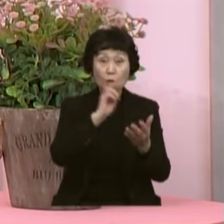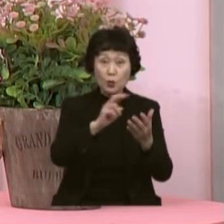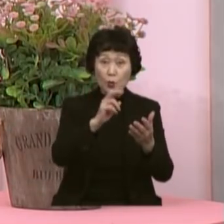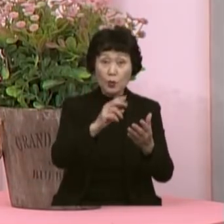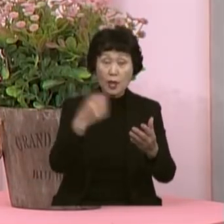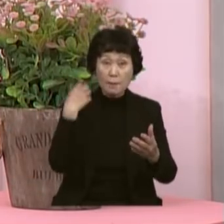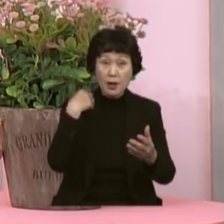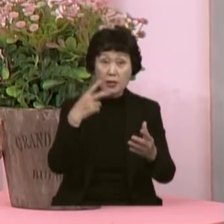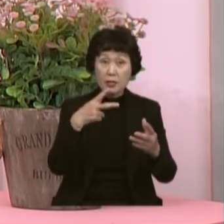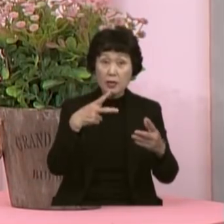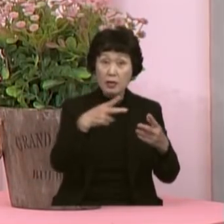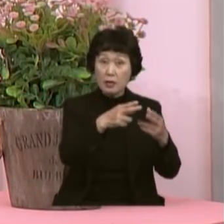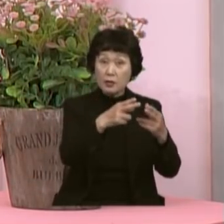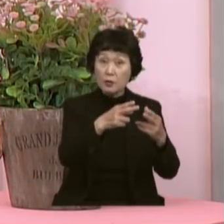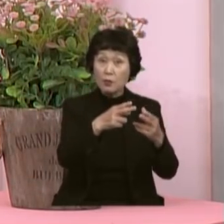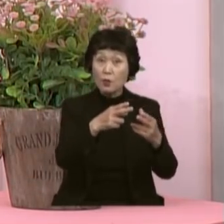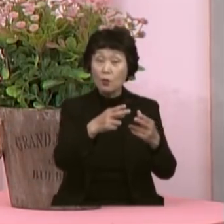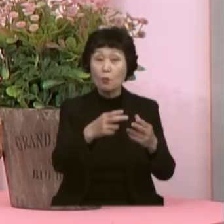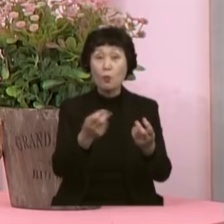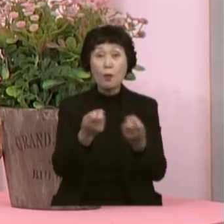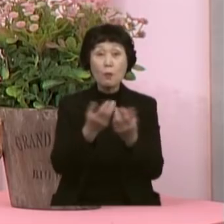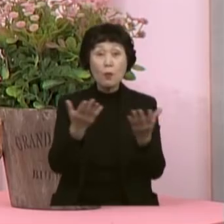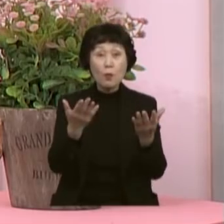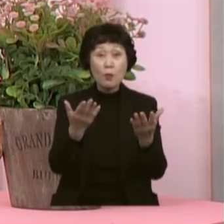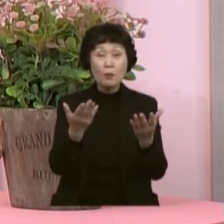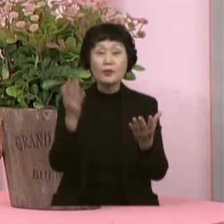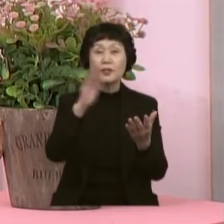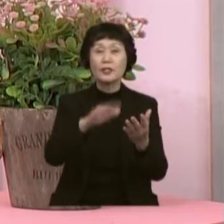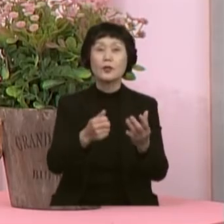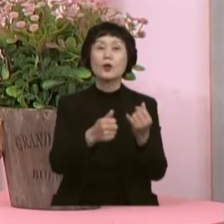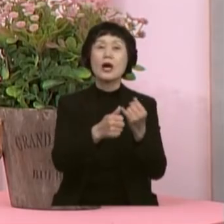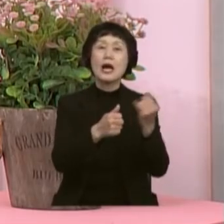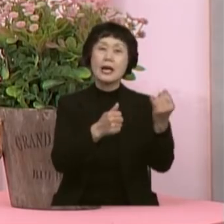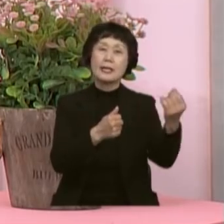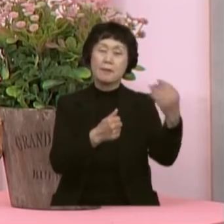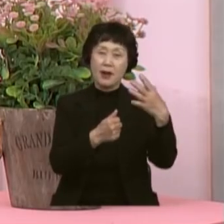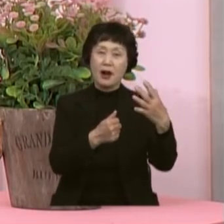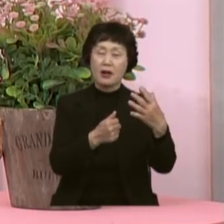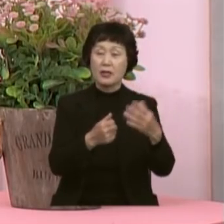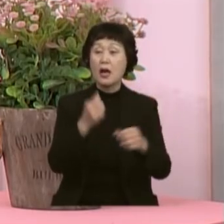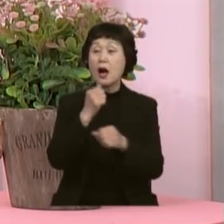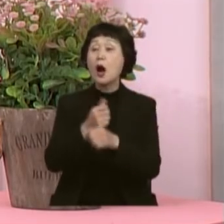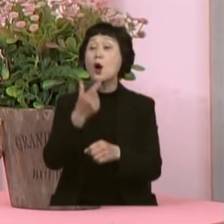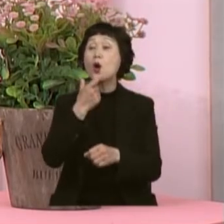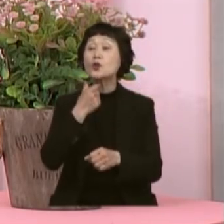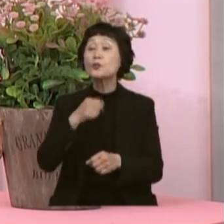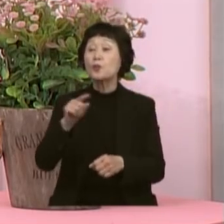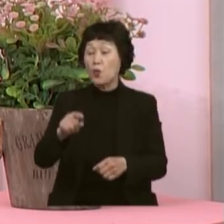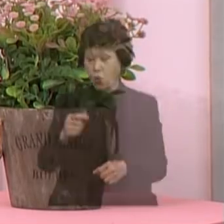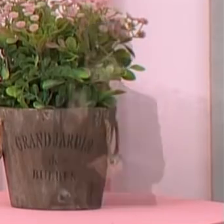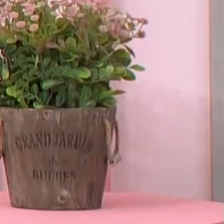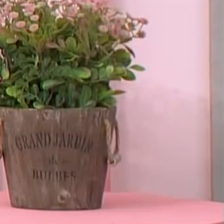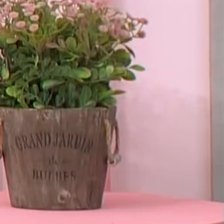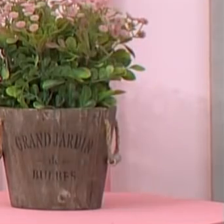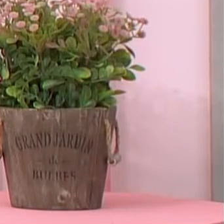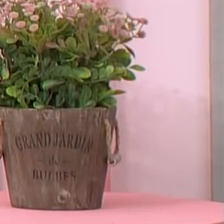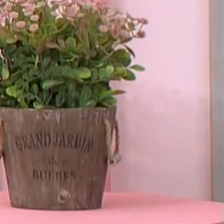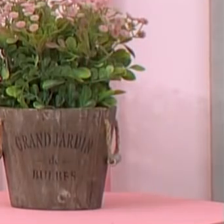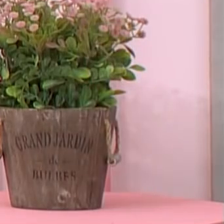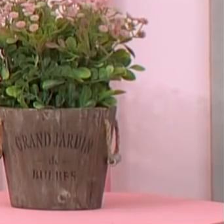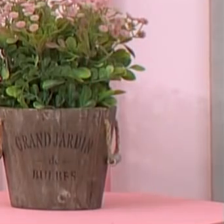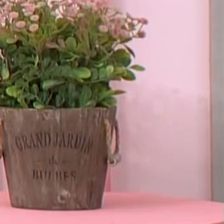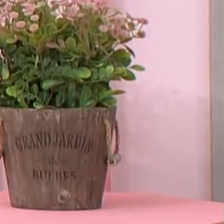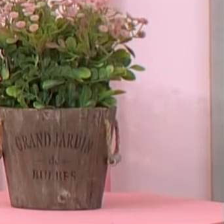또 해주셨어. 그냥 가라 그러더라고요. 그래서 88년에 살아계신 하나님이 빚져서 만든 거예요. 근데 그게 대박이